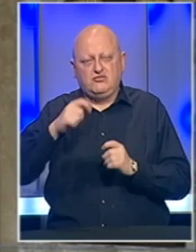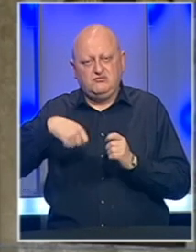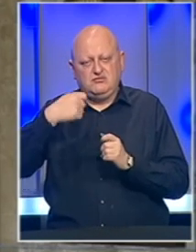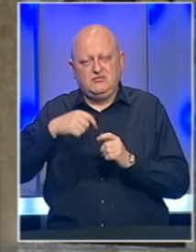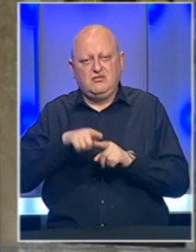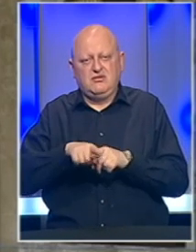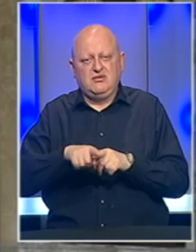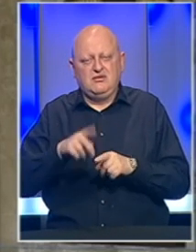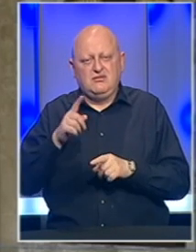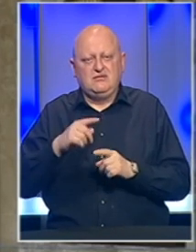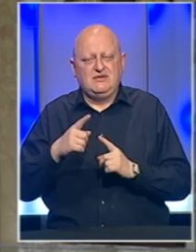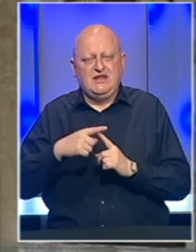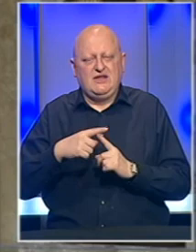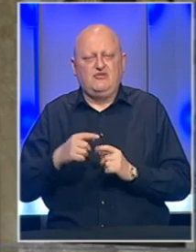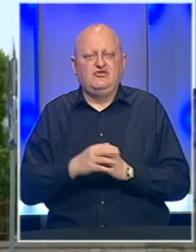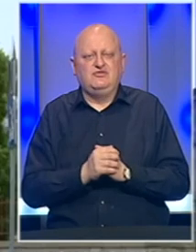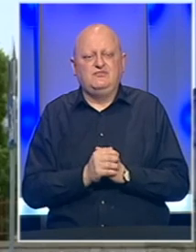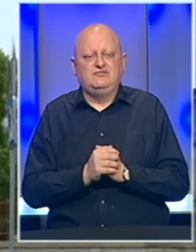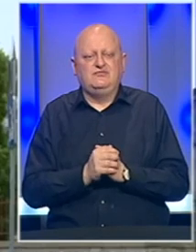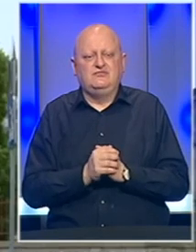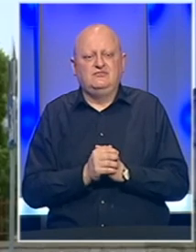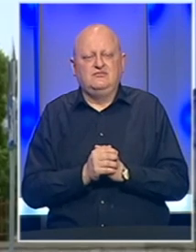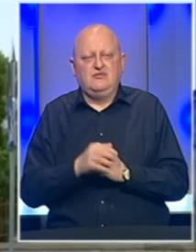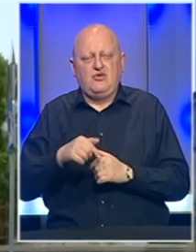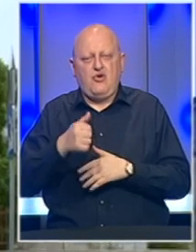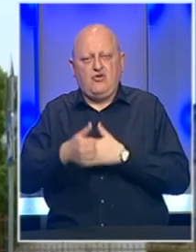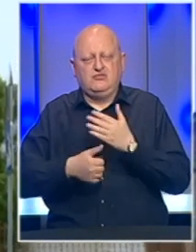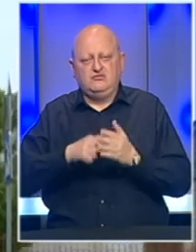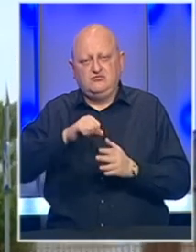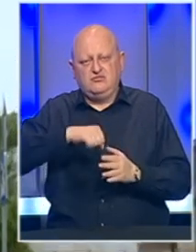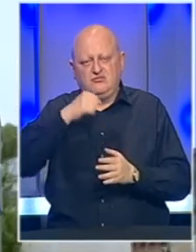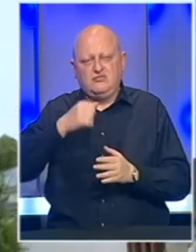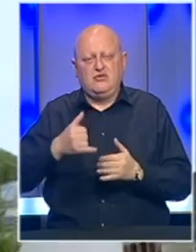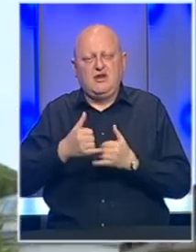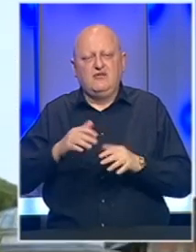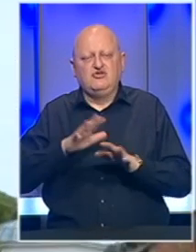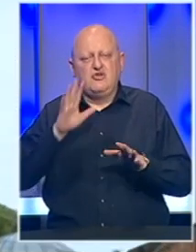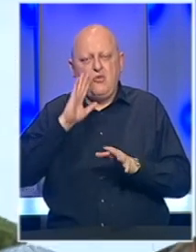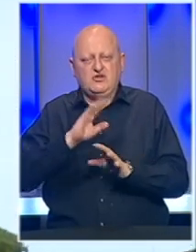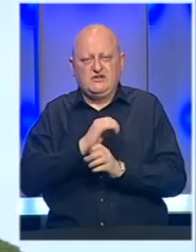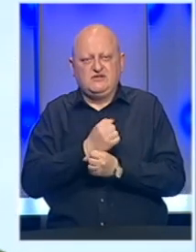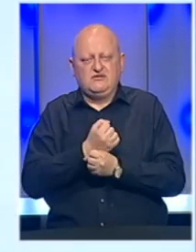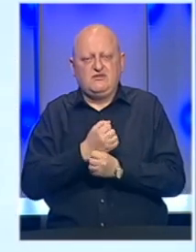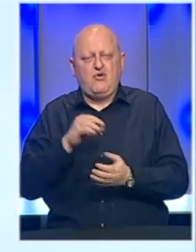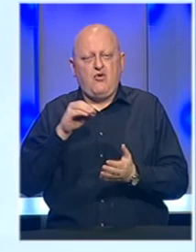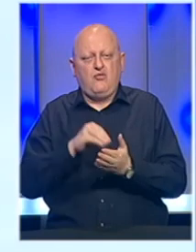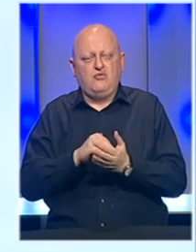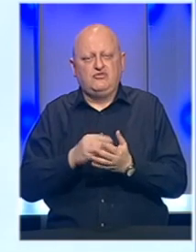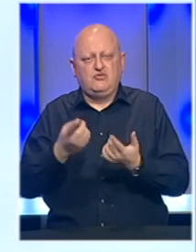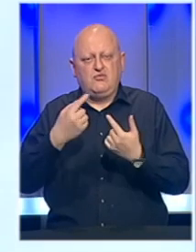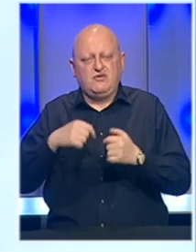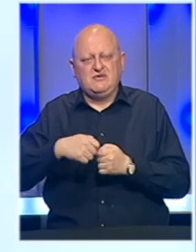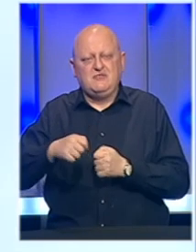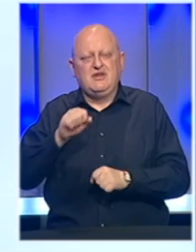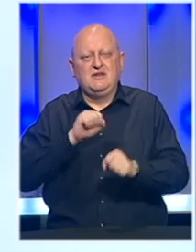prilogu kolegice Melice Teletović. Ove godine Bajram se u gradovima širom Bosne i Hercegovine obilježava uz posebne